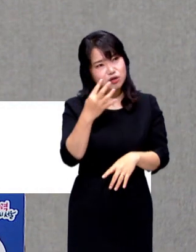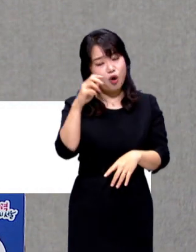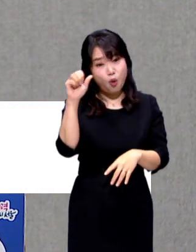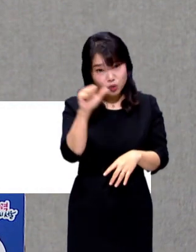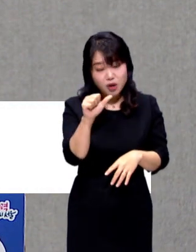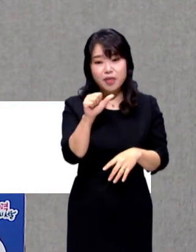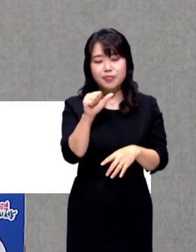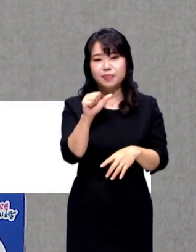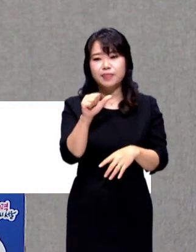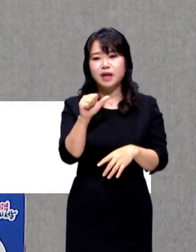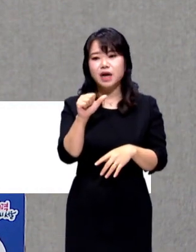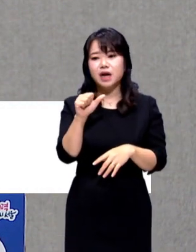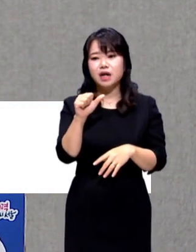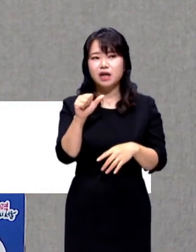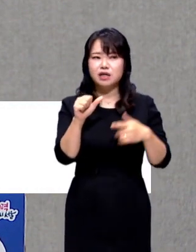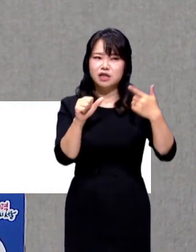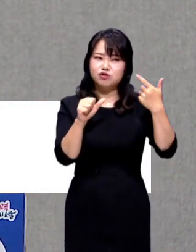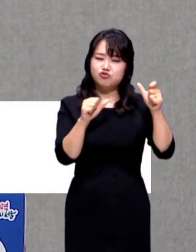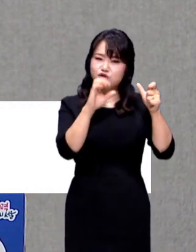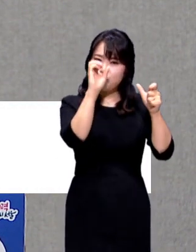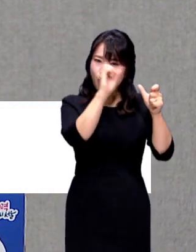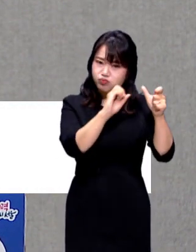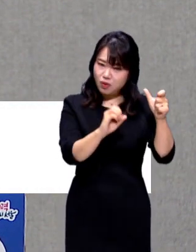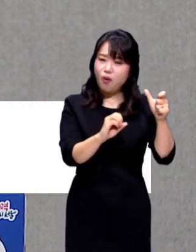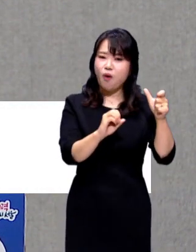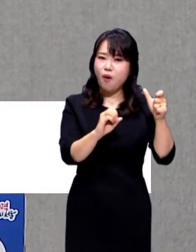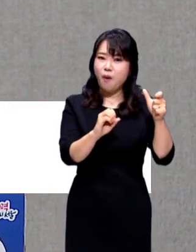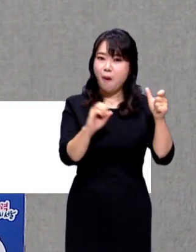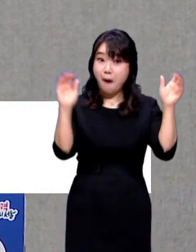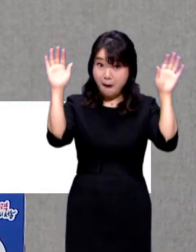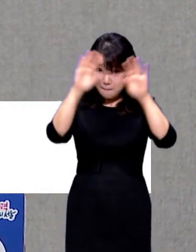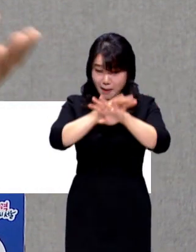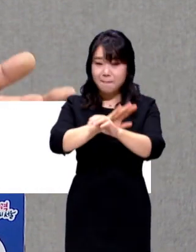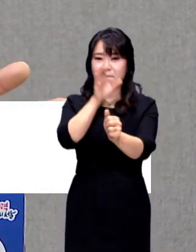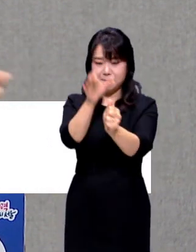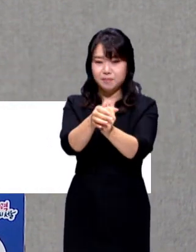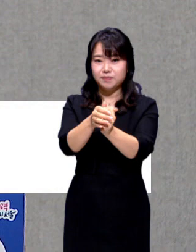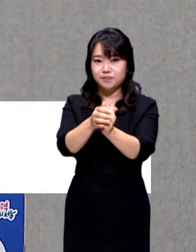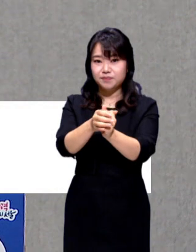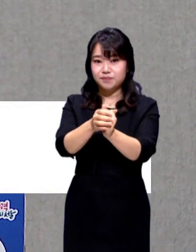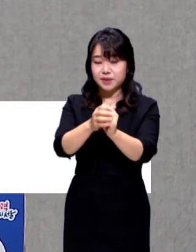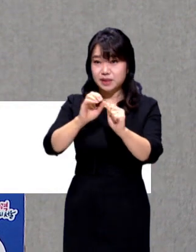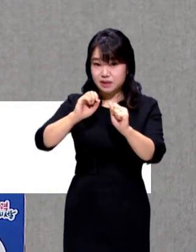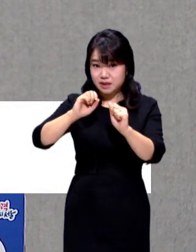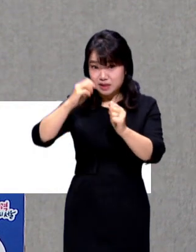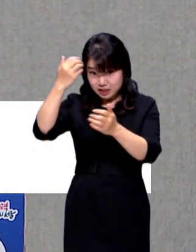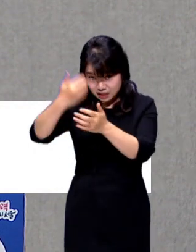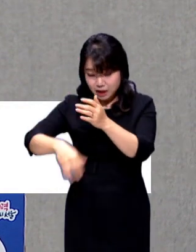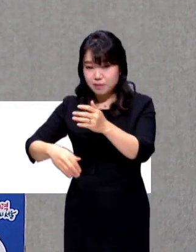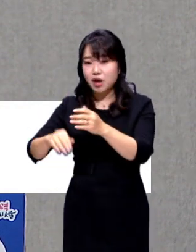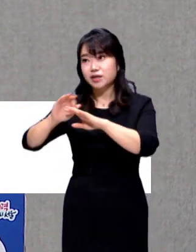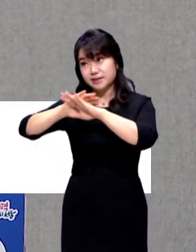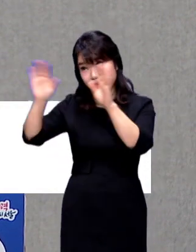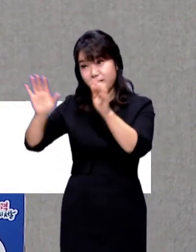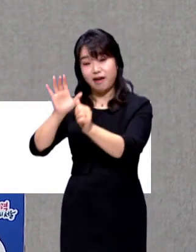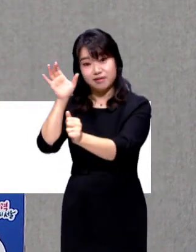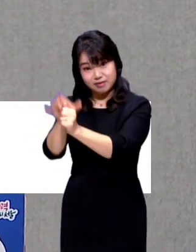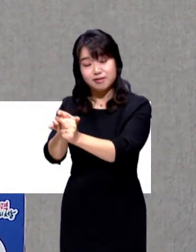나오면 여기에서 한 65% 정도가 야간으로 편성되고 나머지를 주간으로 정도